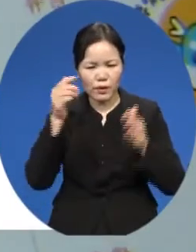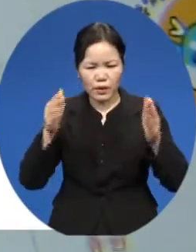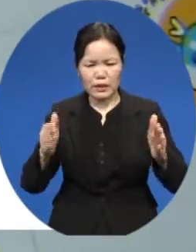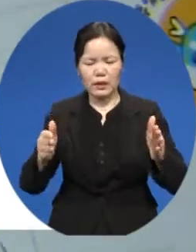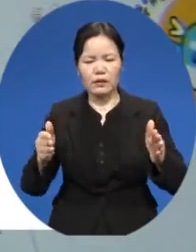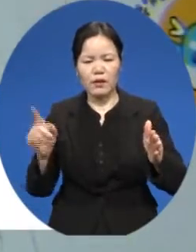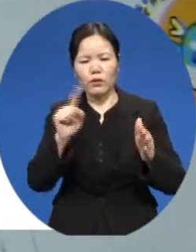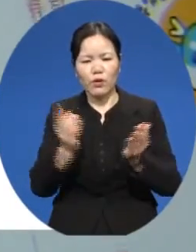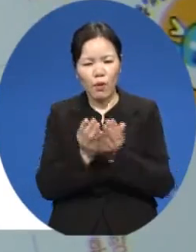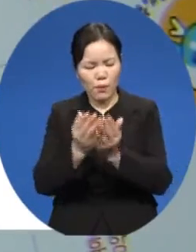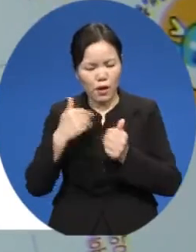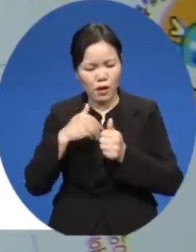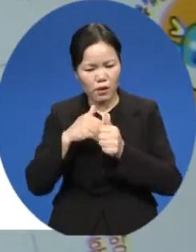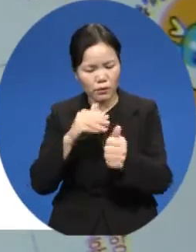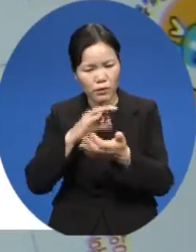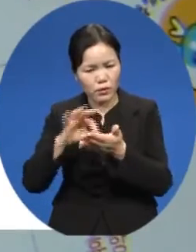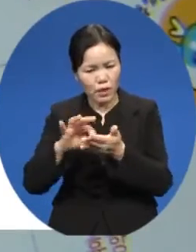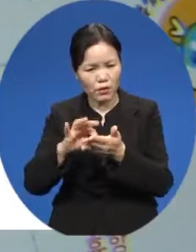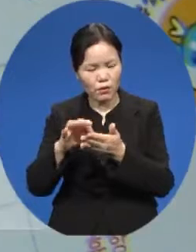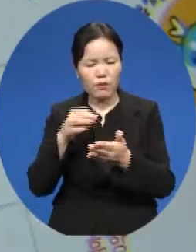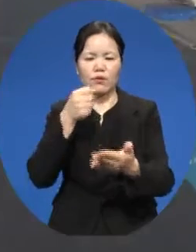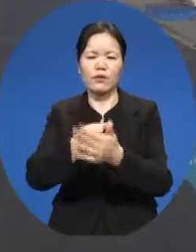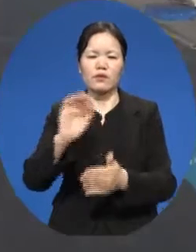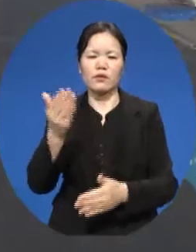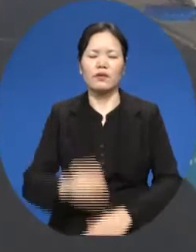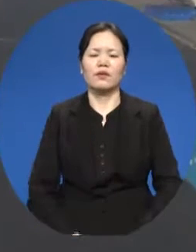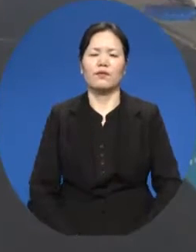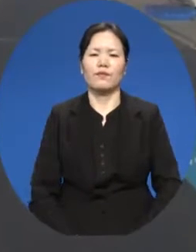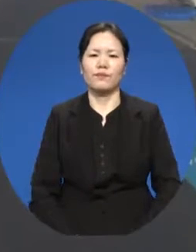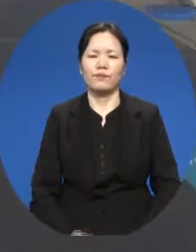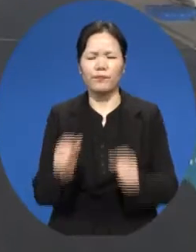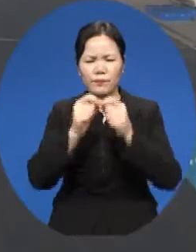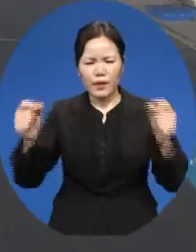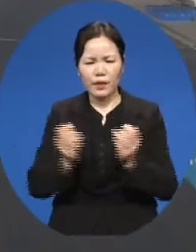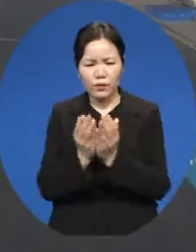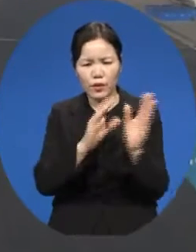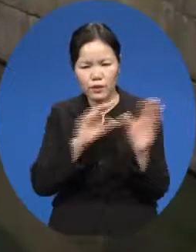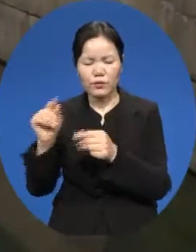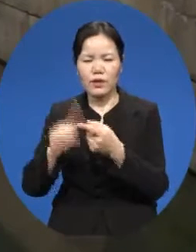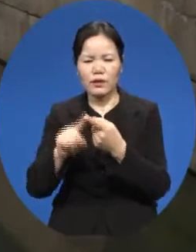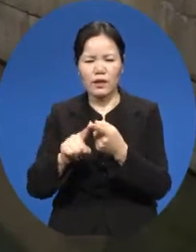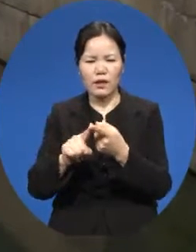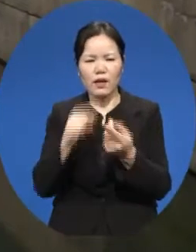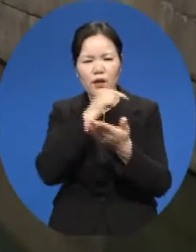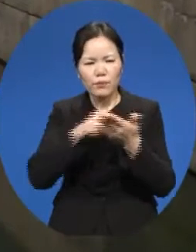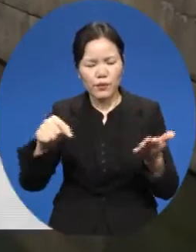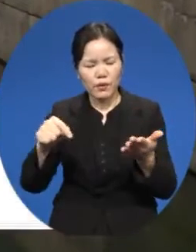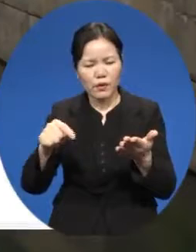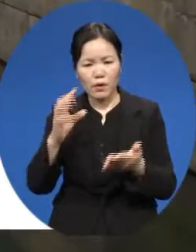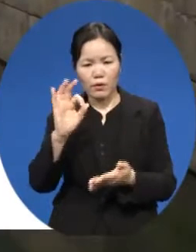공백 기간 동안에 어떤 선박을 투입할지가 나오잖아요. 이런 가운데 장기간 운항 중단에 따른 선사 측의 손실